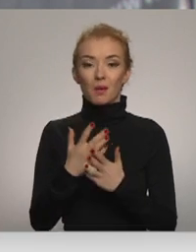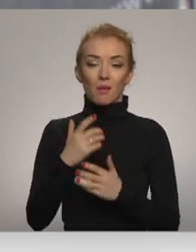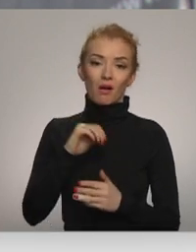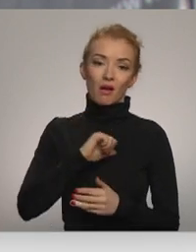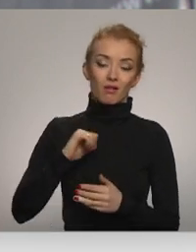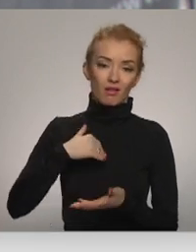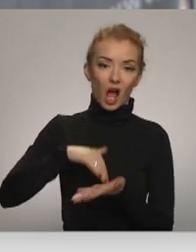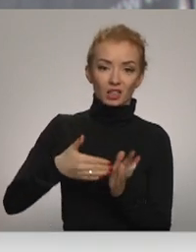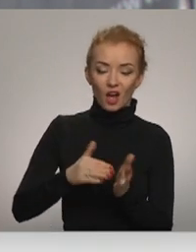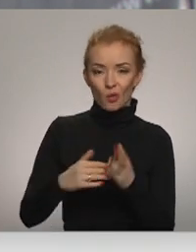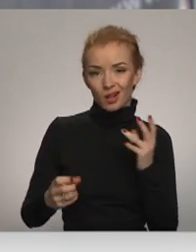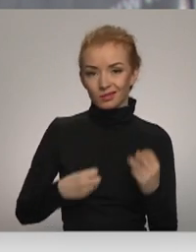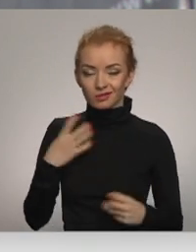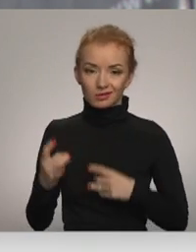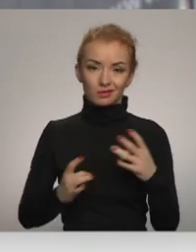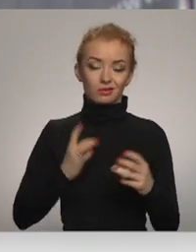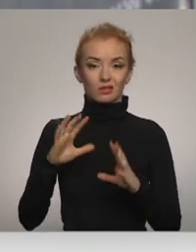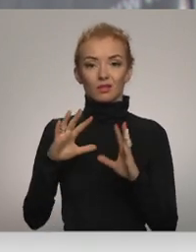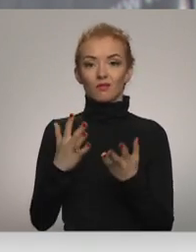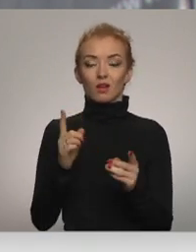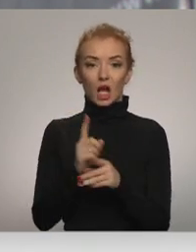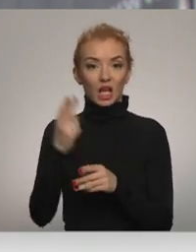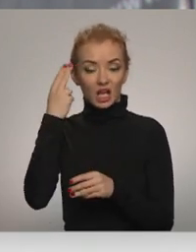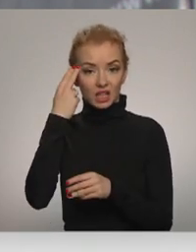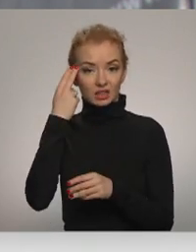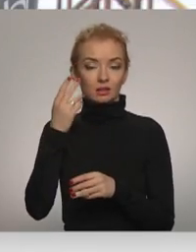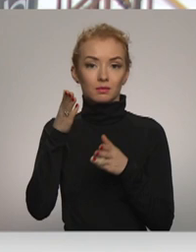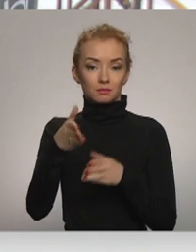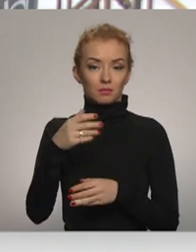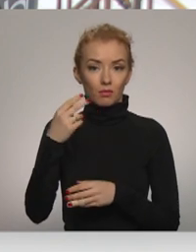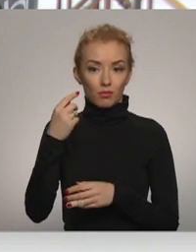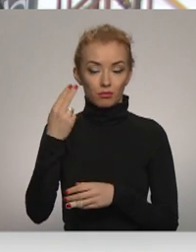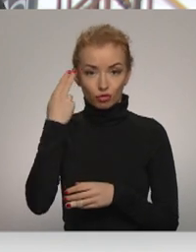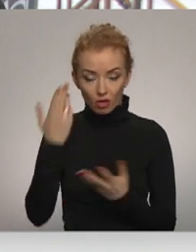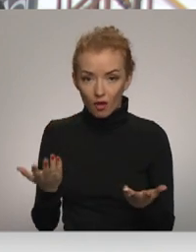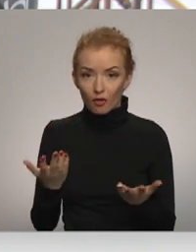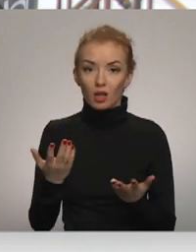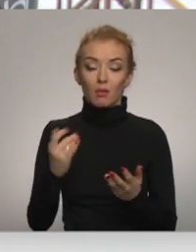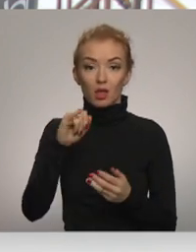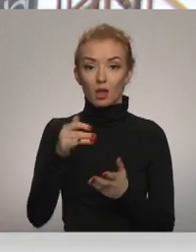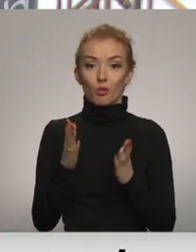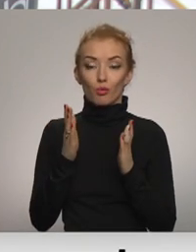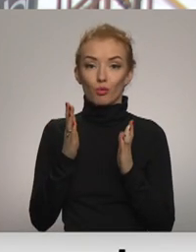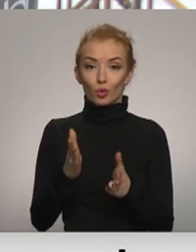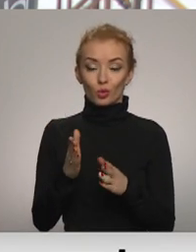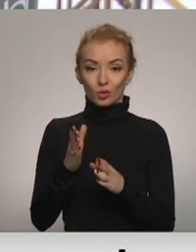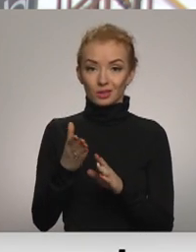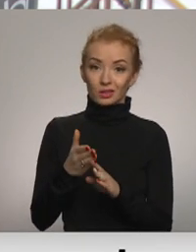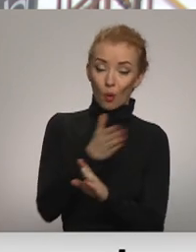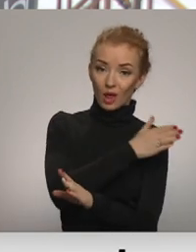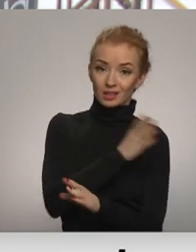traucējumi, vai suicīda riski, ja paškaitējums, ja būtu iespējams